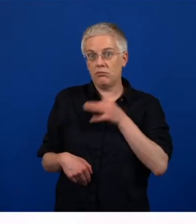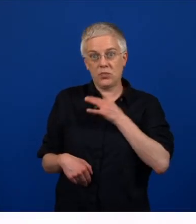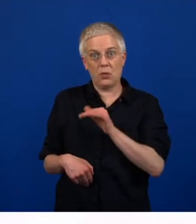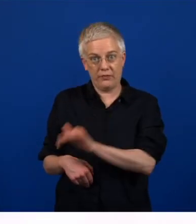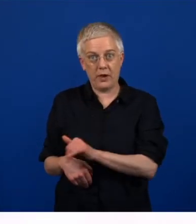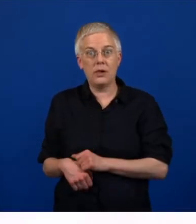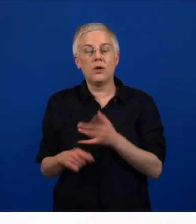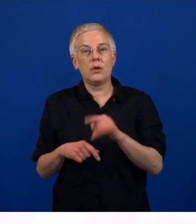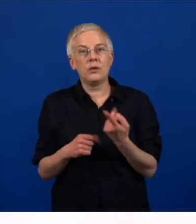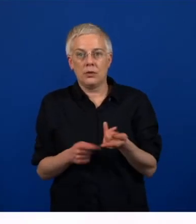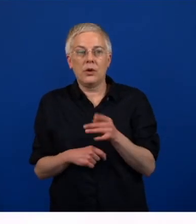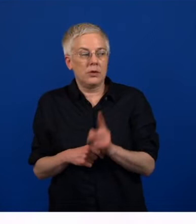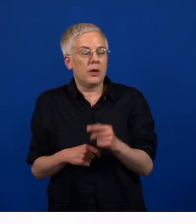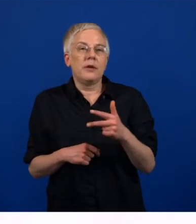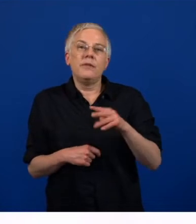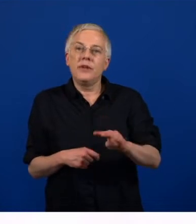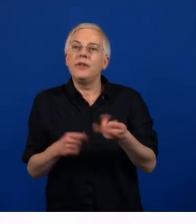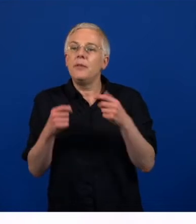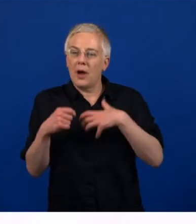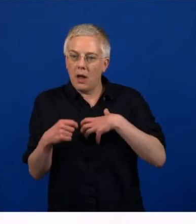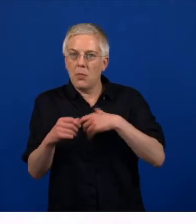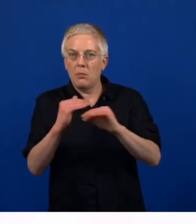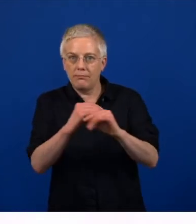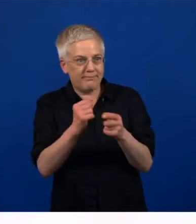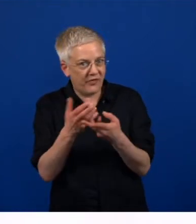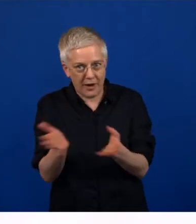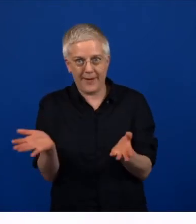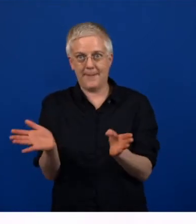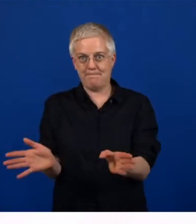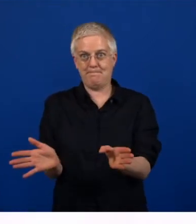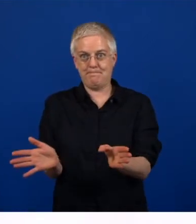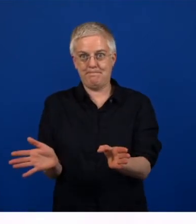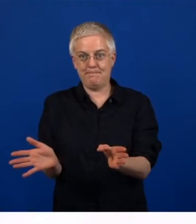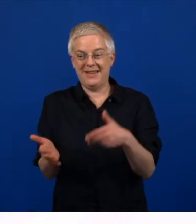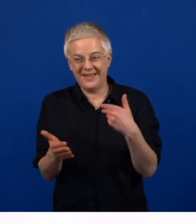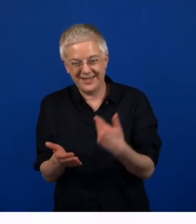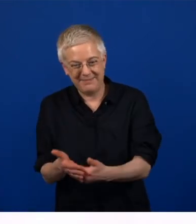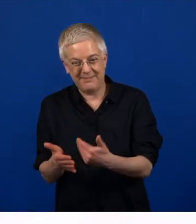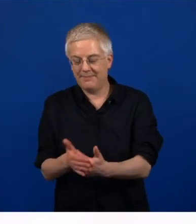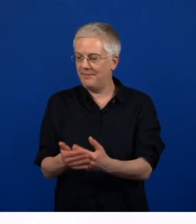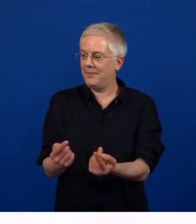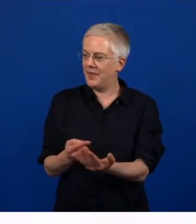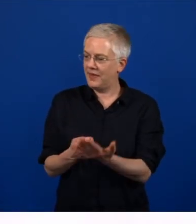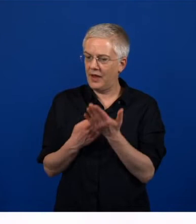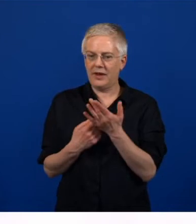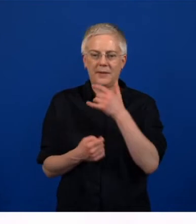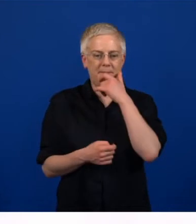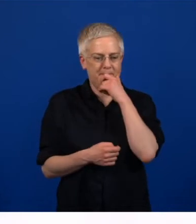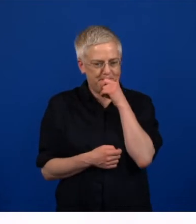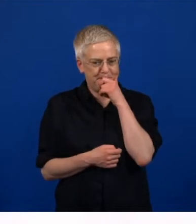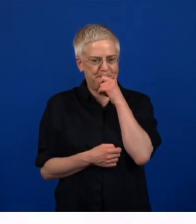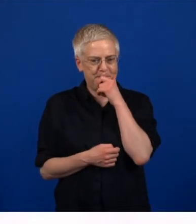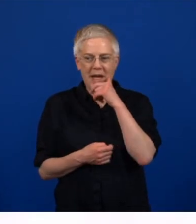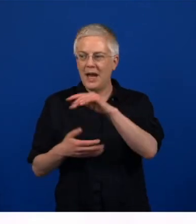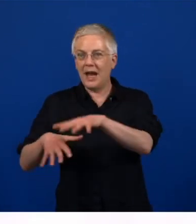Hamburg, dann zeigt das, dass wir inzwischen 5-mal so viele